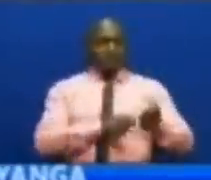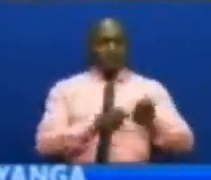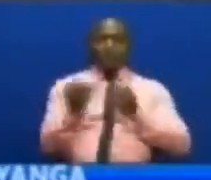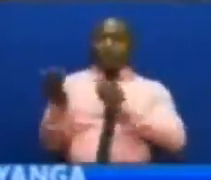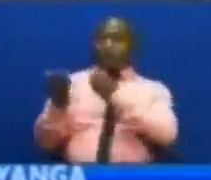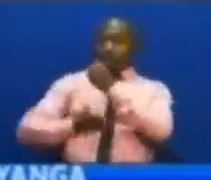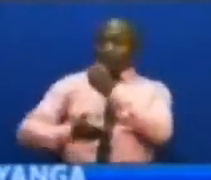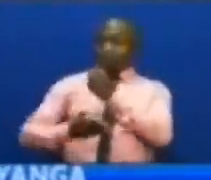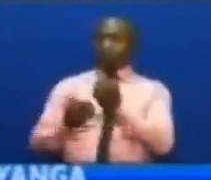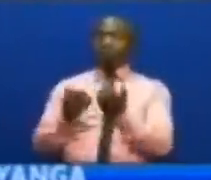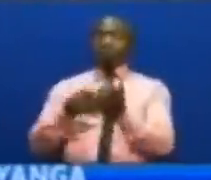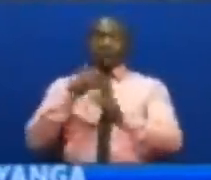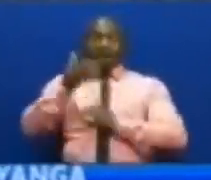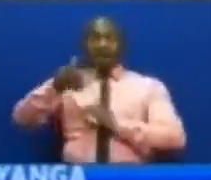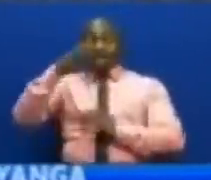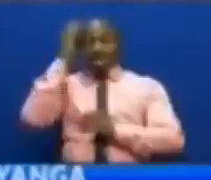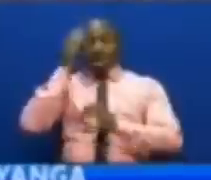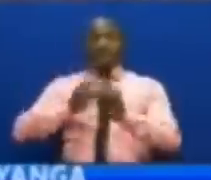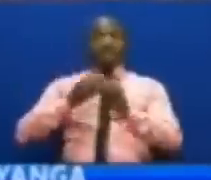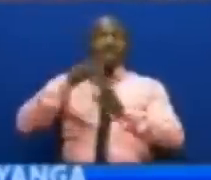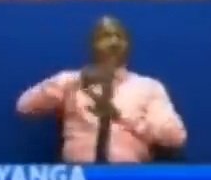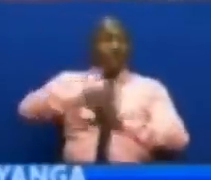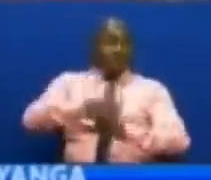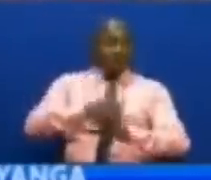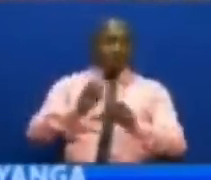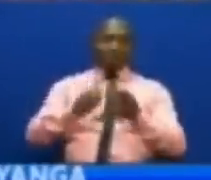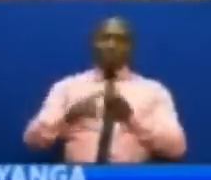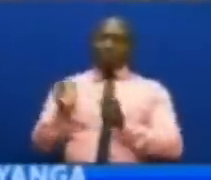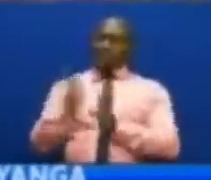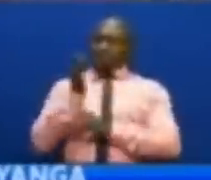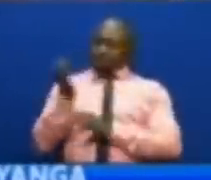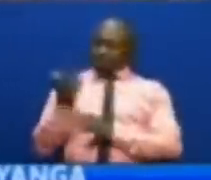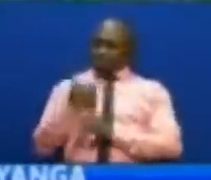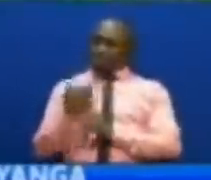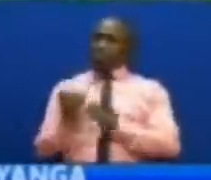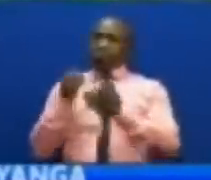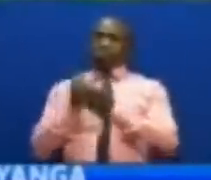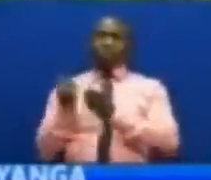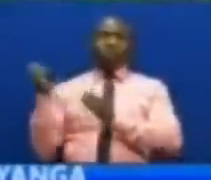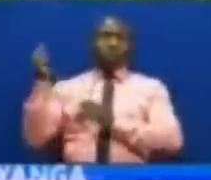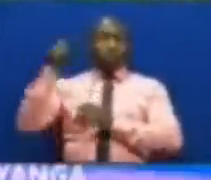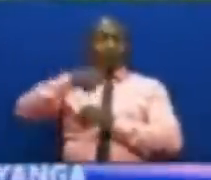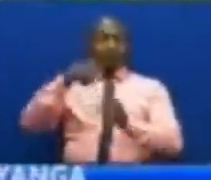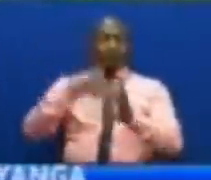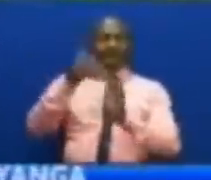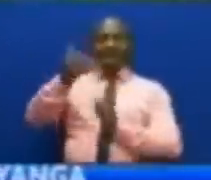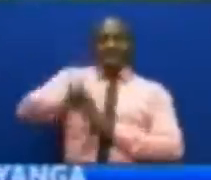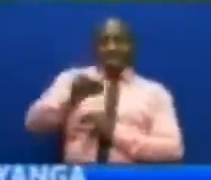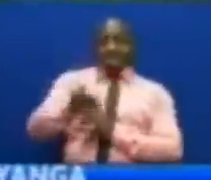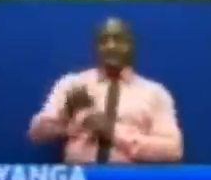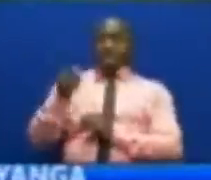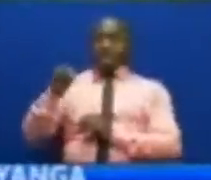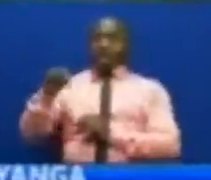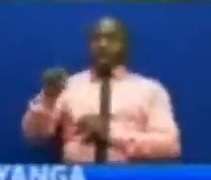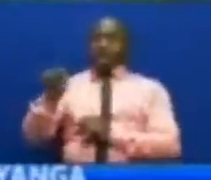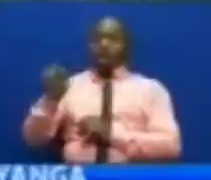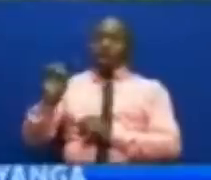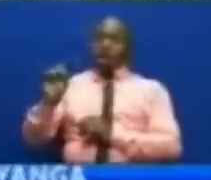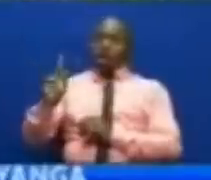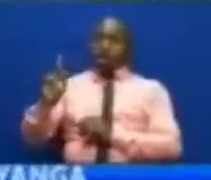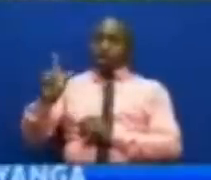serikali kuingilia kati. Hali hiyo ikanifanya niende hadi katika kijiji cha Ngokolo kilichopo katika halmashauri ya Ushetu wilayani